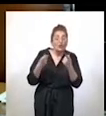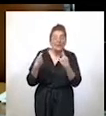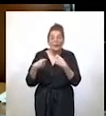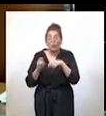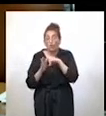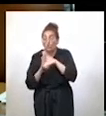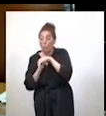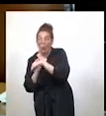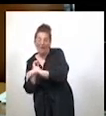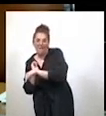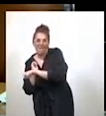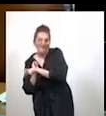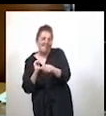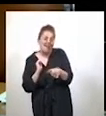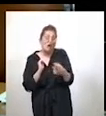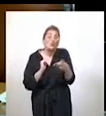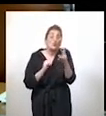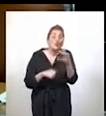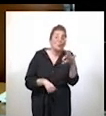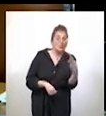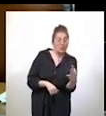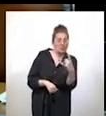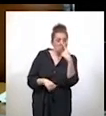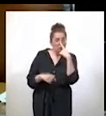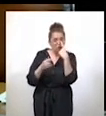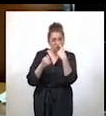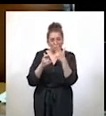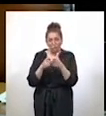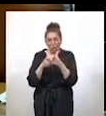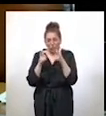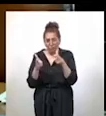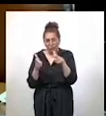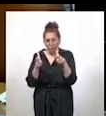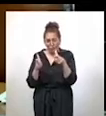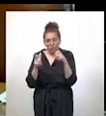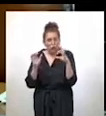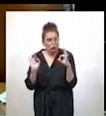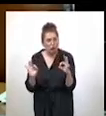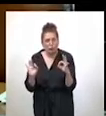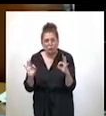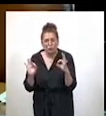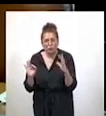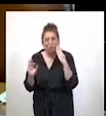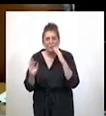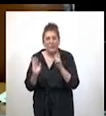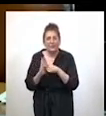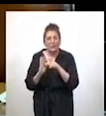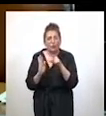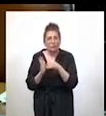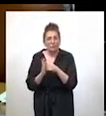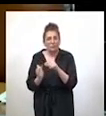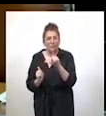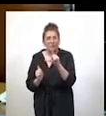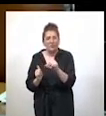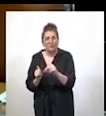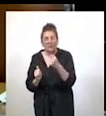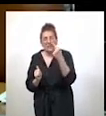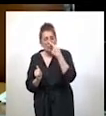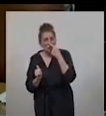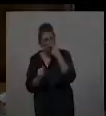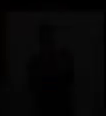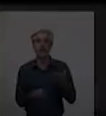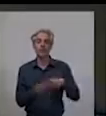BMA demeure saine et si le budget de l'exercice 2020 prévoit des indicateurs à la baisse, il